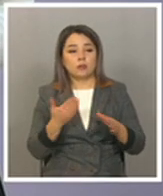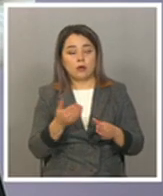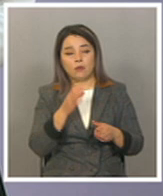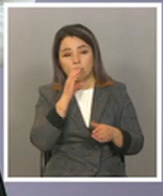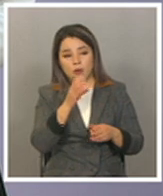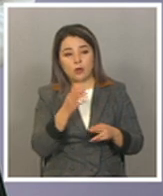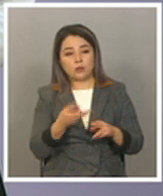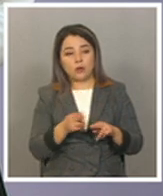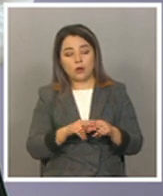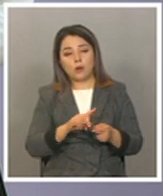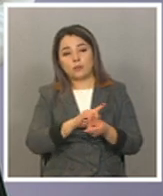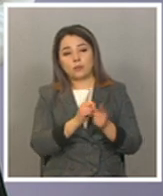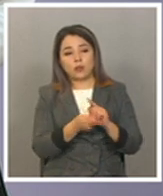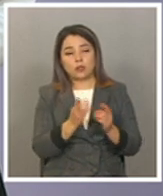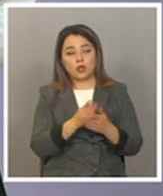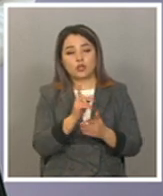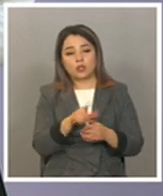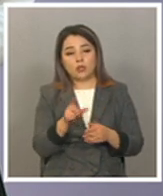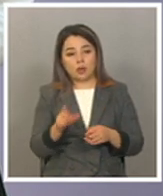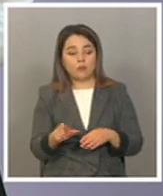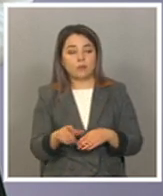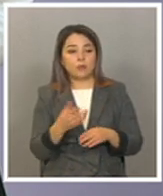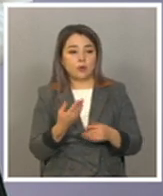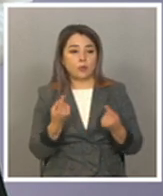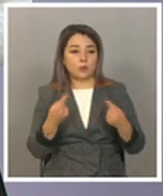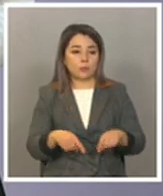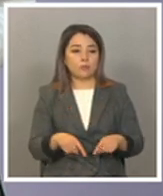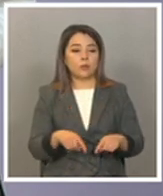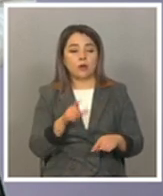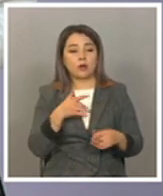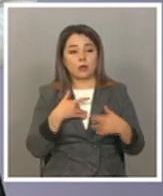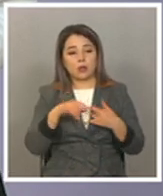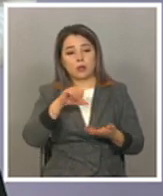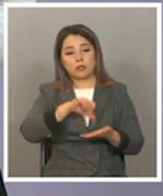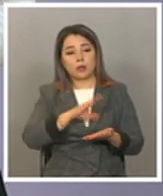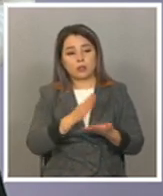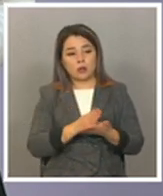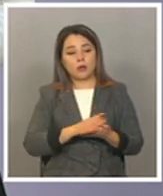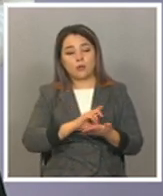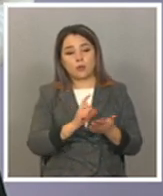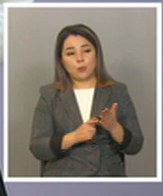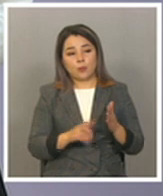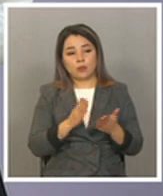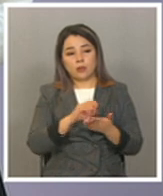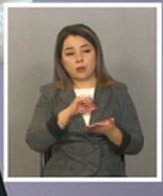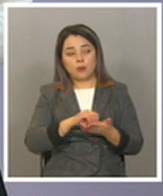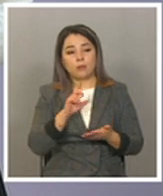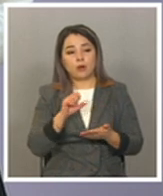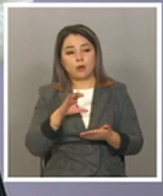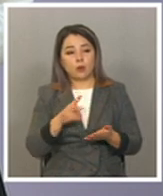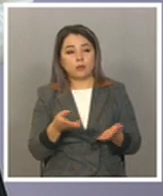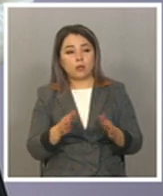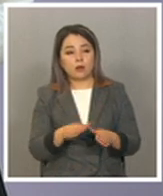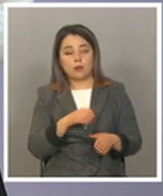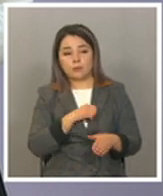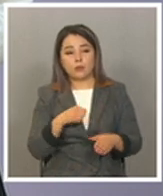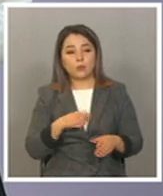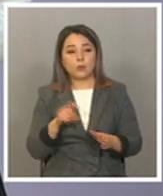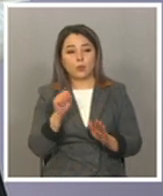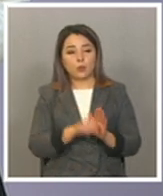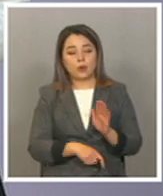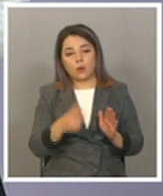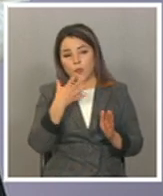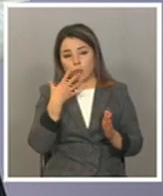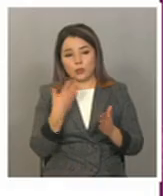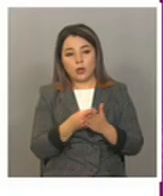человеческим горем. Погибают герои романа. В безысходности остается Бастон, убивший нечаянно своего